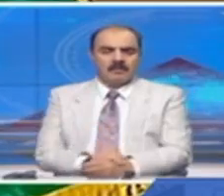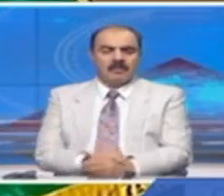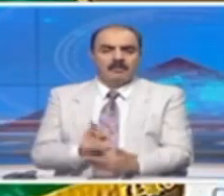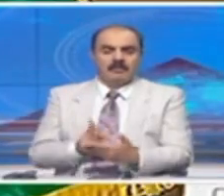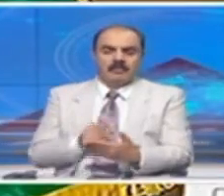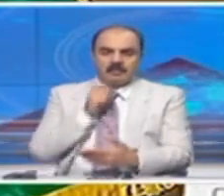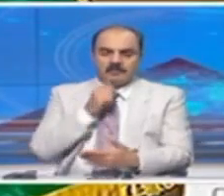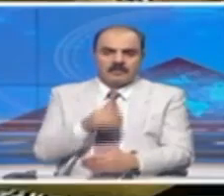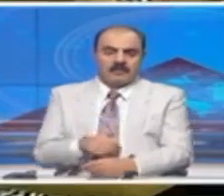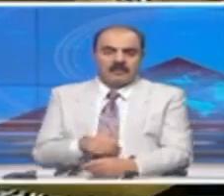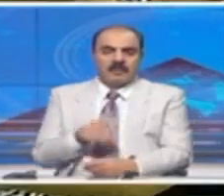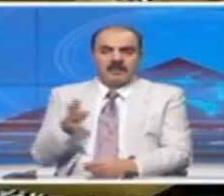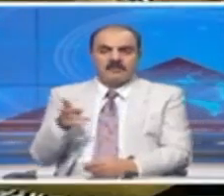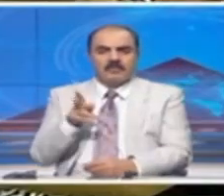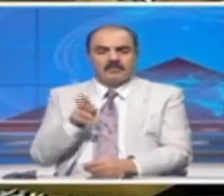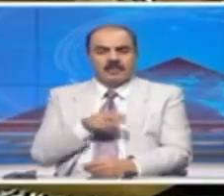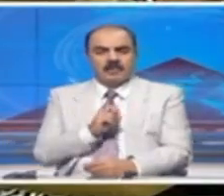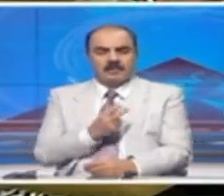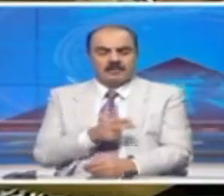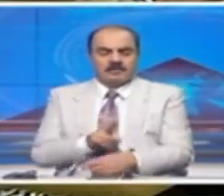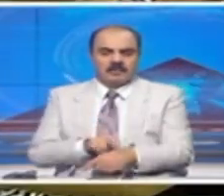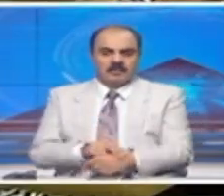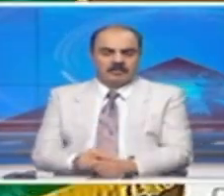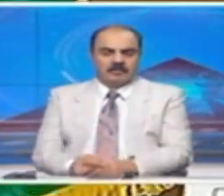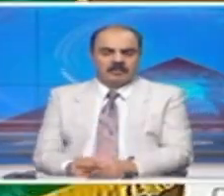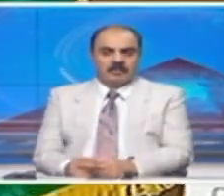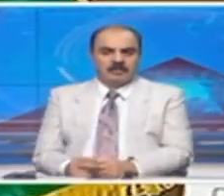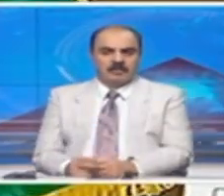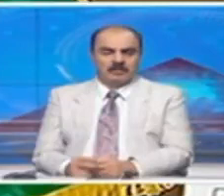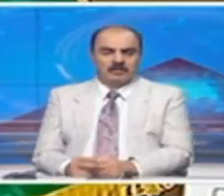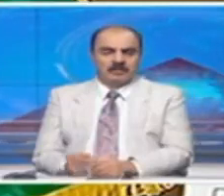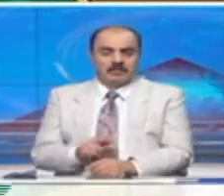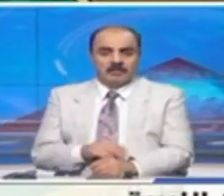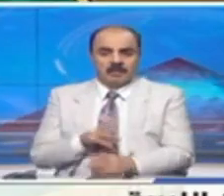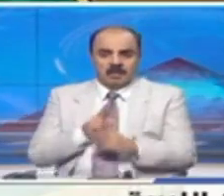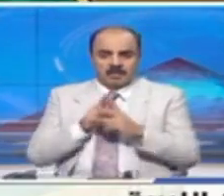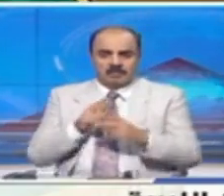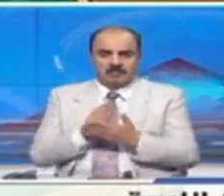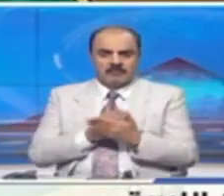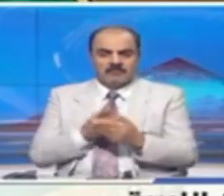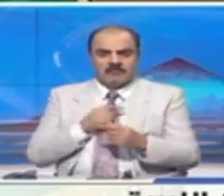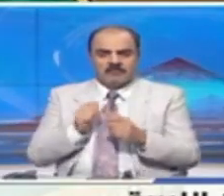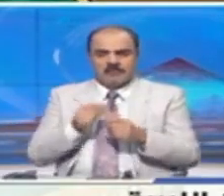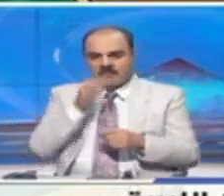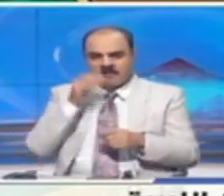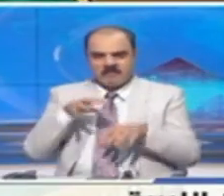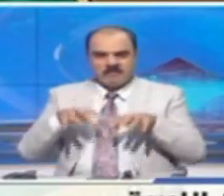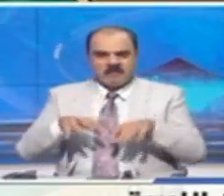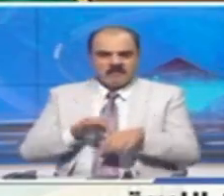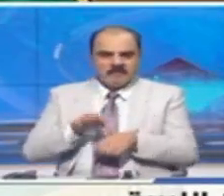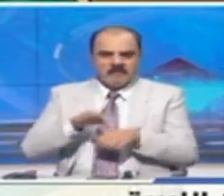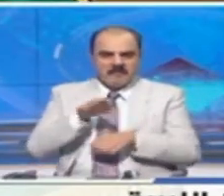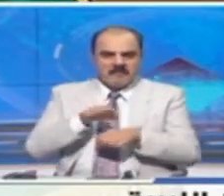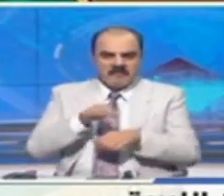المقررة في 24 ديسمبر المقبل. وأشدد على أن التلكؤ في إنجاز